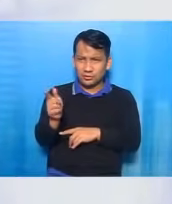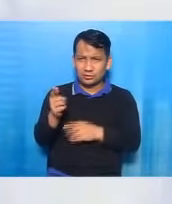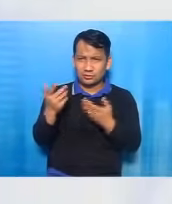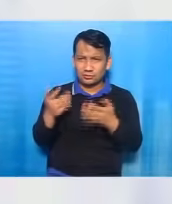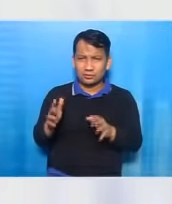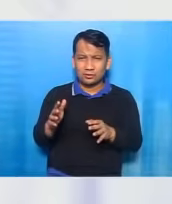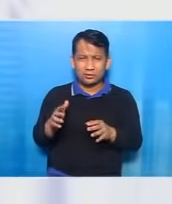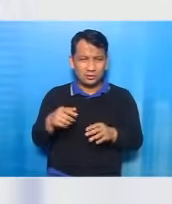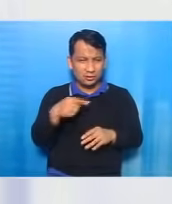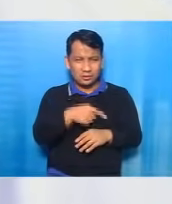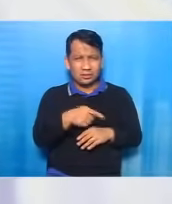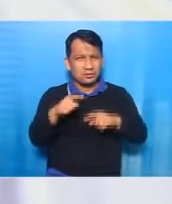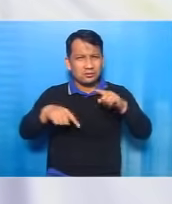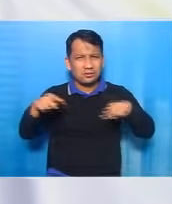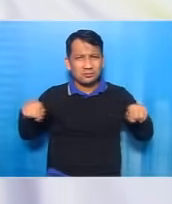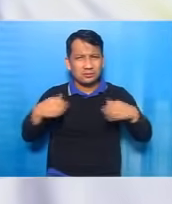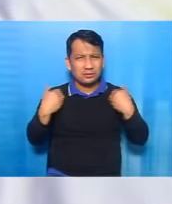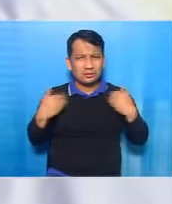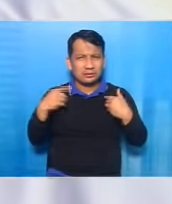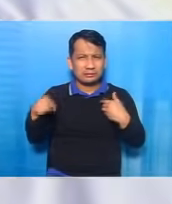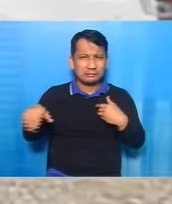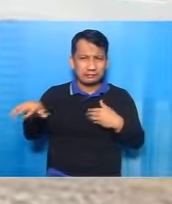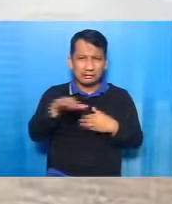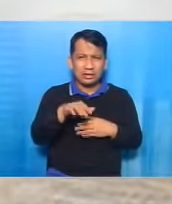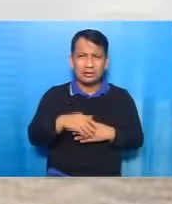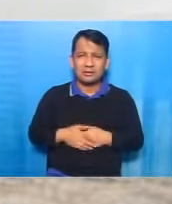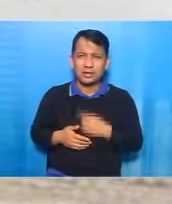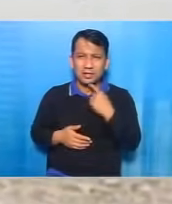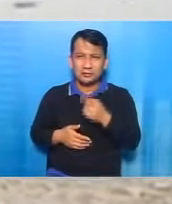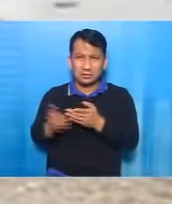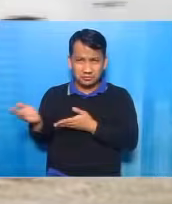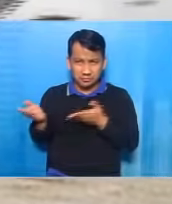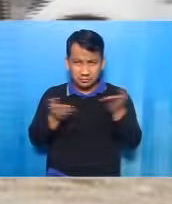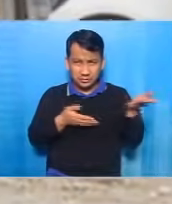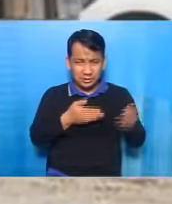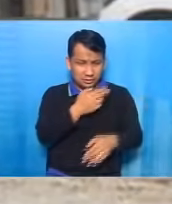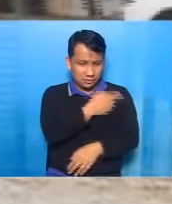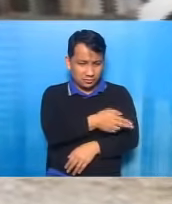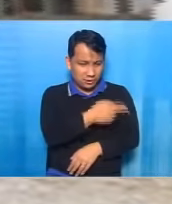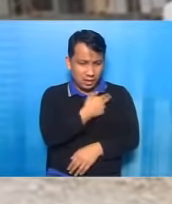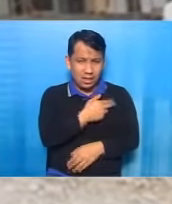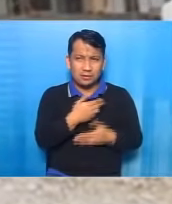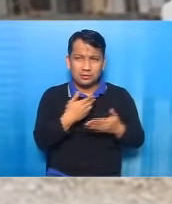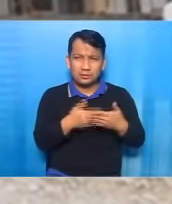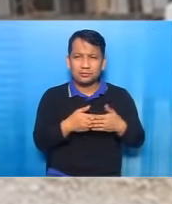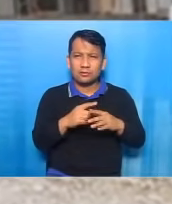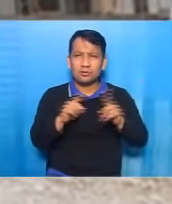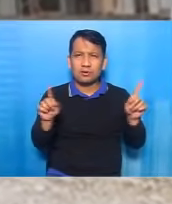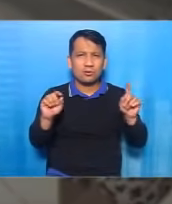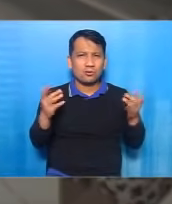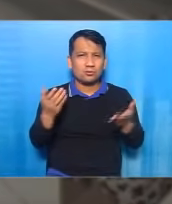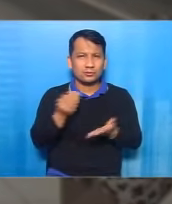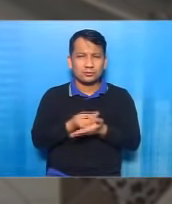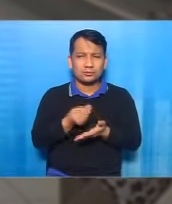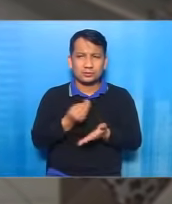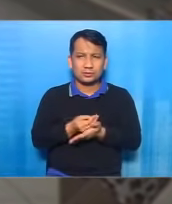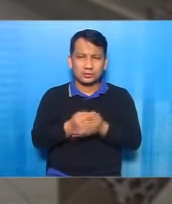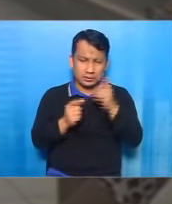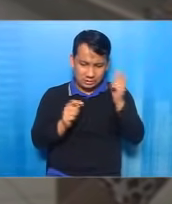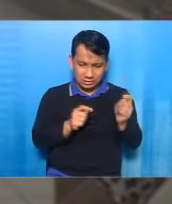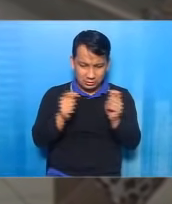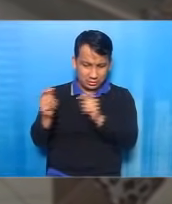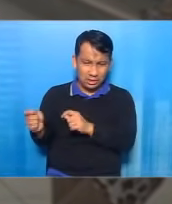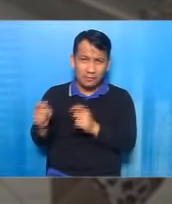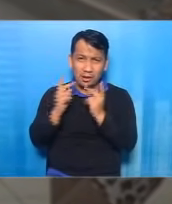matapos mapagtripan ng ilang mga kabataan sa kalye. Agad siyang dinala sa pinakamalapit na ospital pero dahil walang pera, inilipat siya